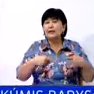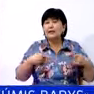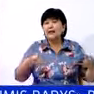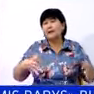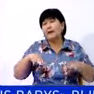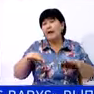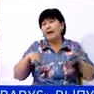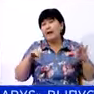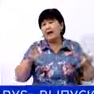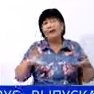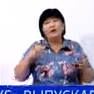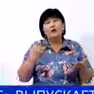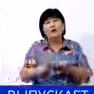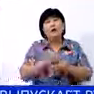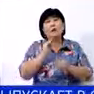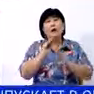проектов.